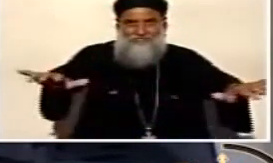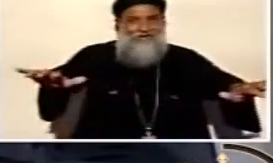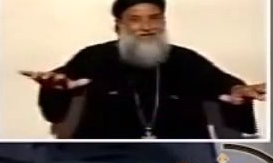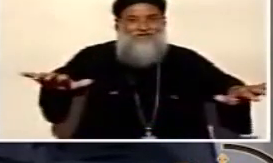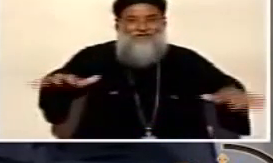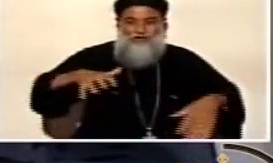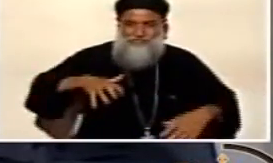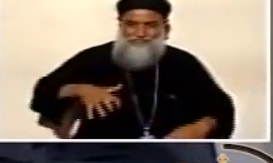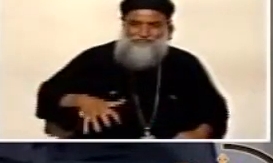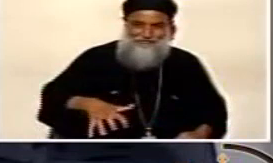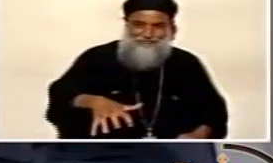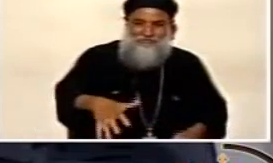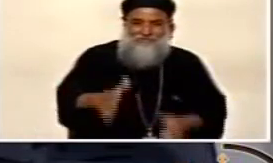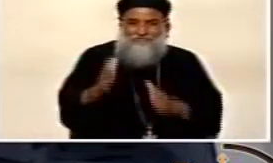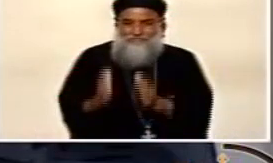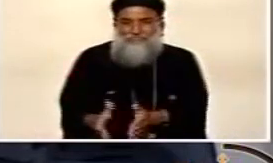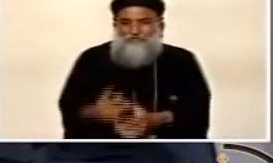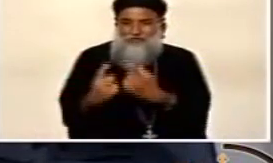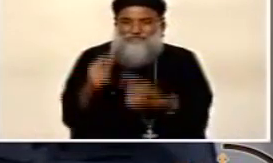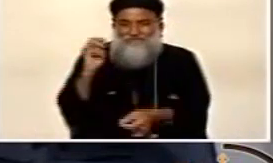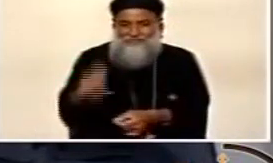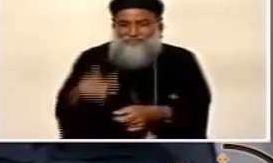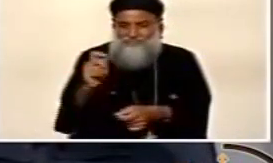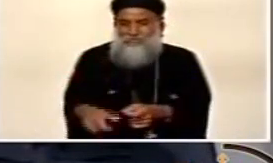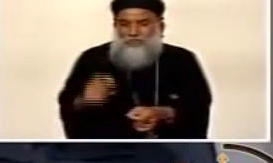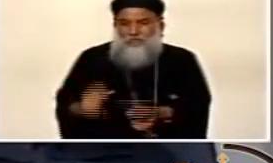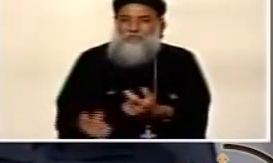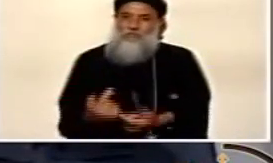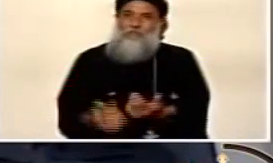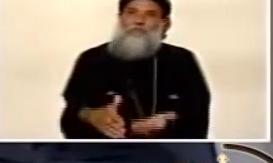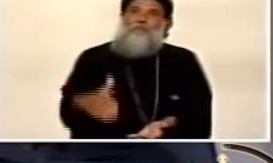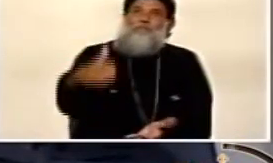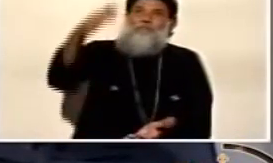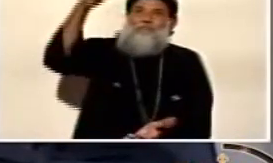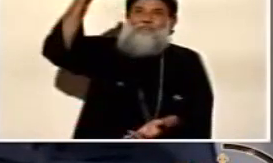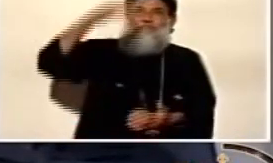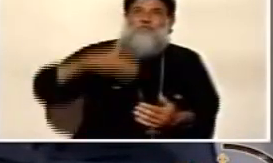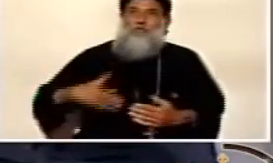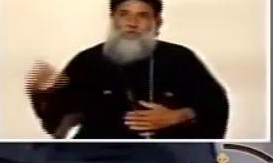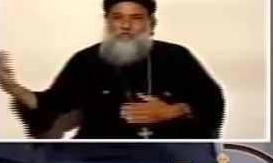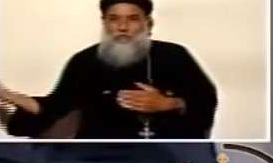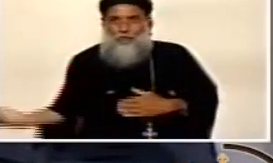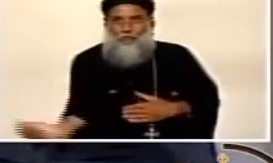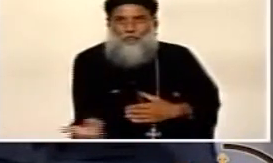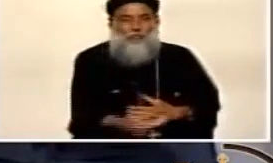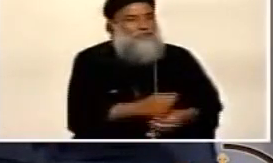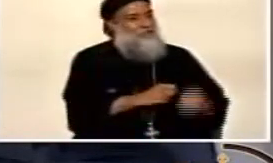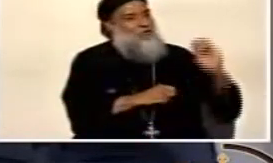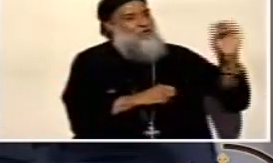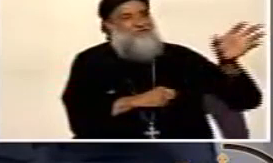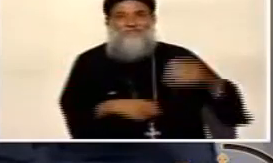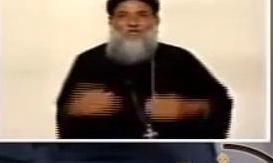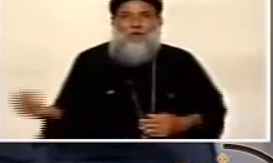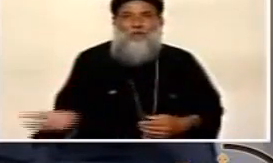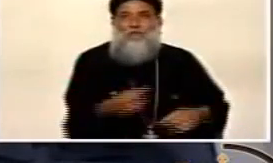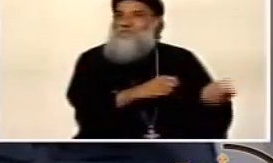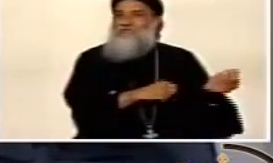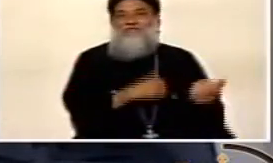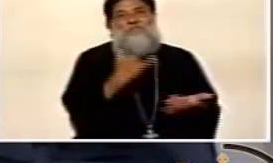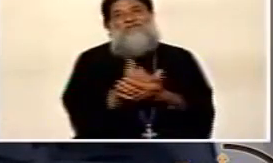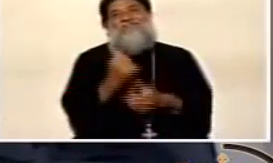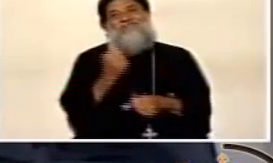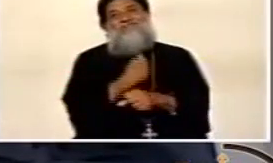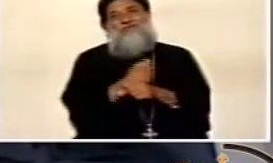قد زرعنا لكم الروحيات، أفعظيم أن حصدنا منكم الجسديات؟ إن كان